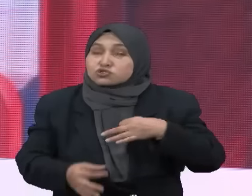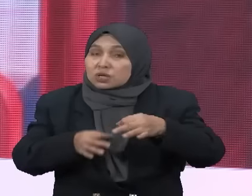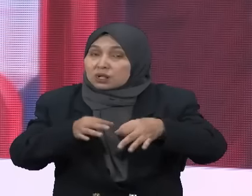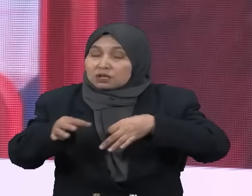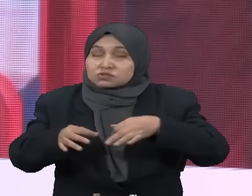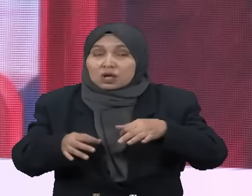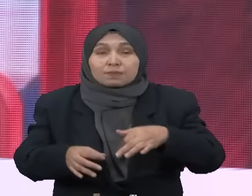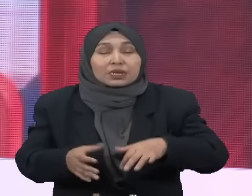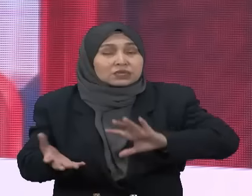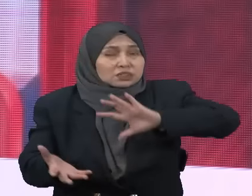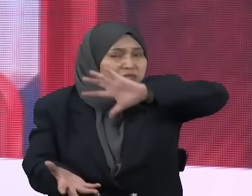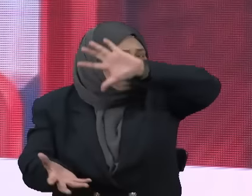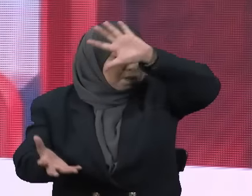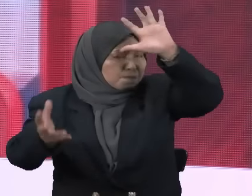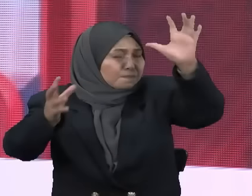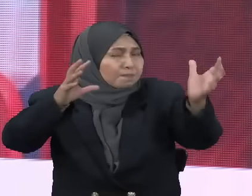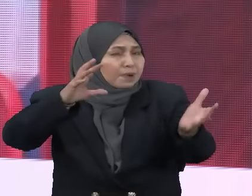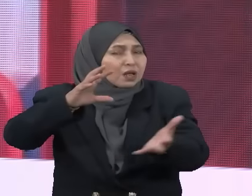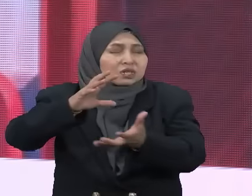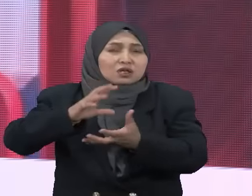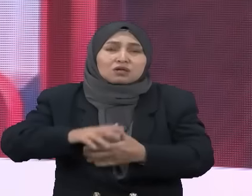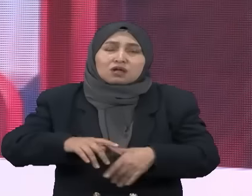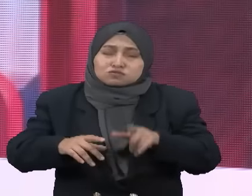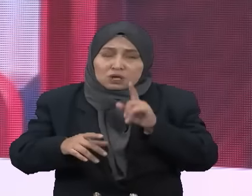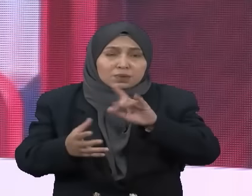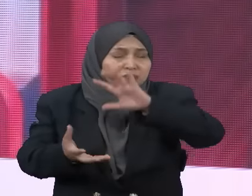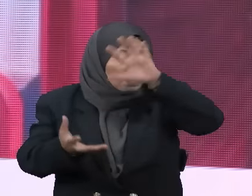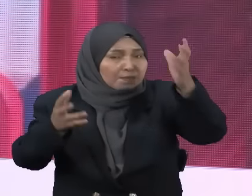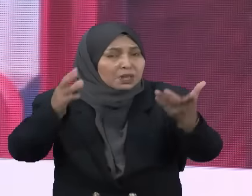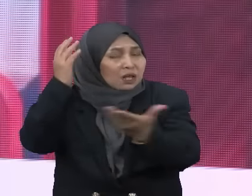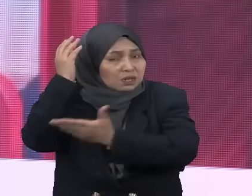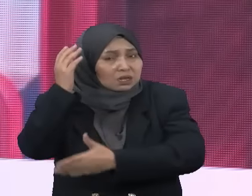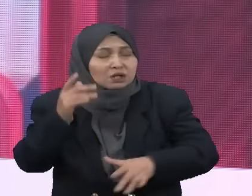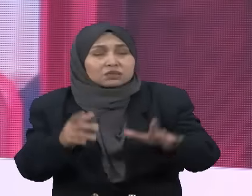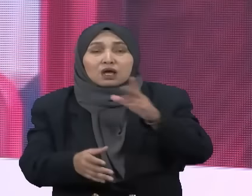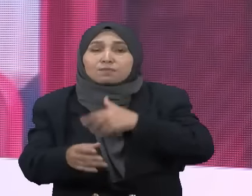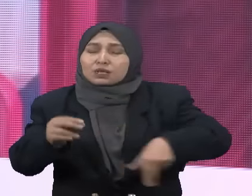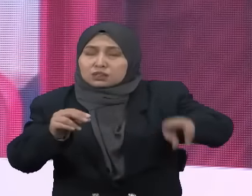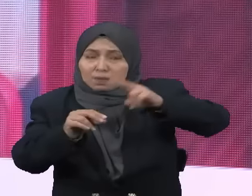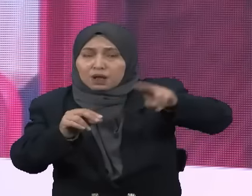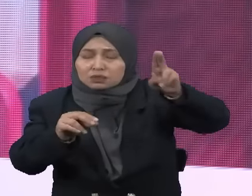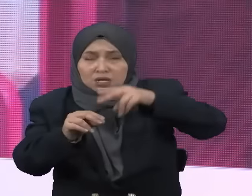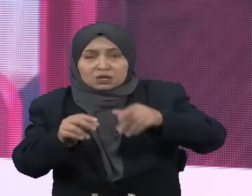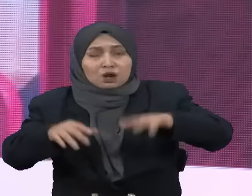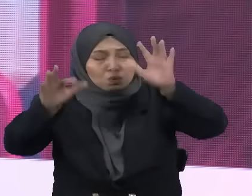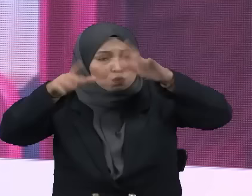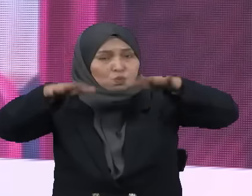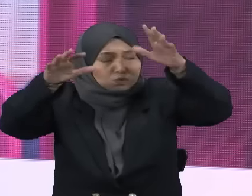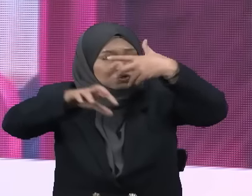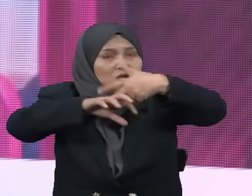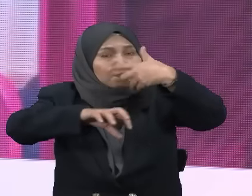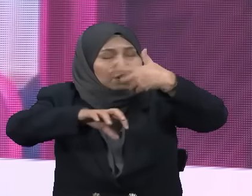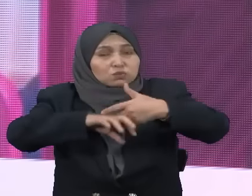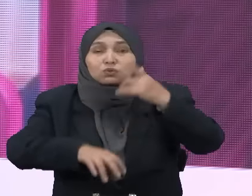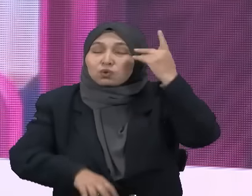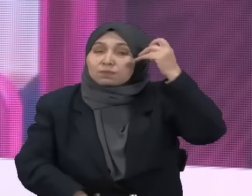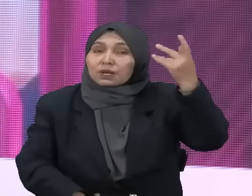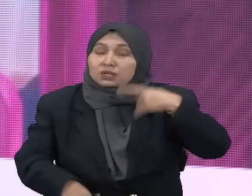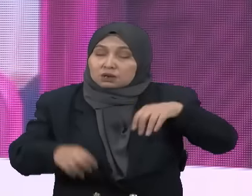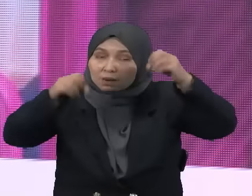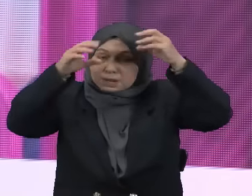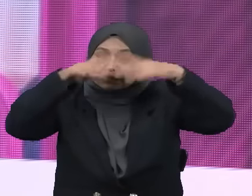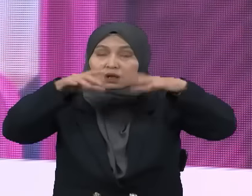kerana mereka menterbalikkan fitrah mereka, maka Allah menterbalikkan negara mereka dan menambah lagi azab dengan hujan batu. Tuan-tuan dan puan-puan dirahmati